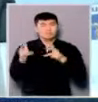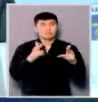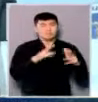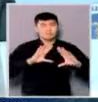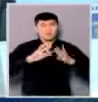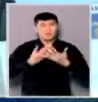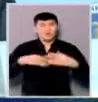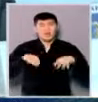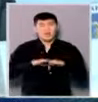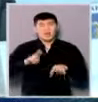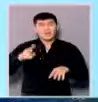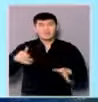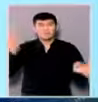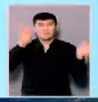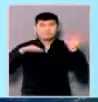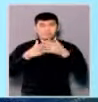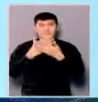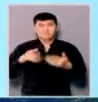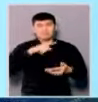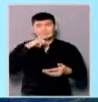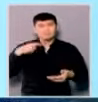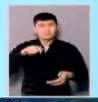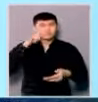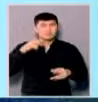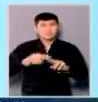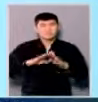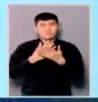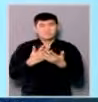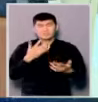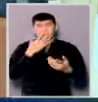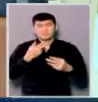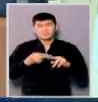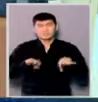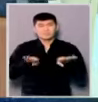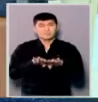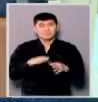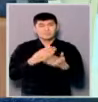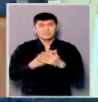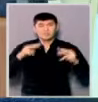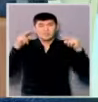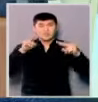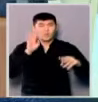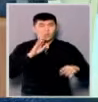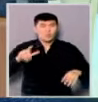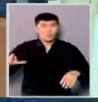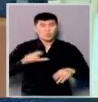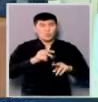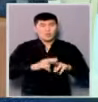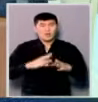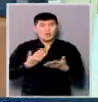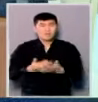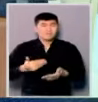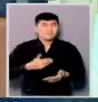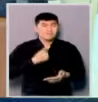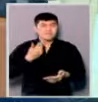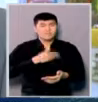мира, таких как Гималаи, Россия, Украина, США, Мексика, Англия, Иран. Доказал, что воды озера Тусдыколь являются